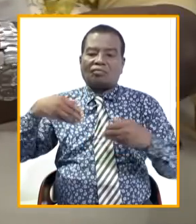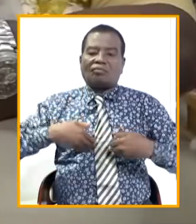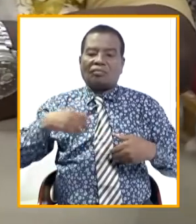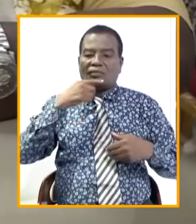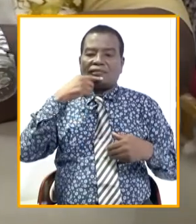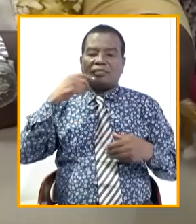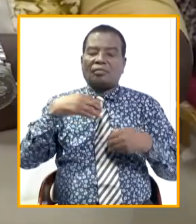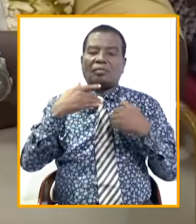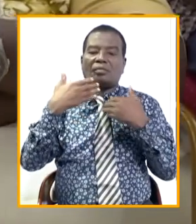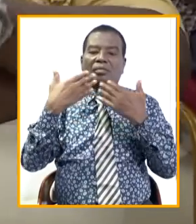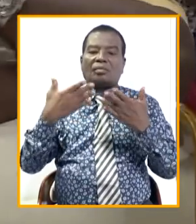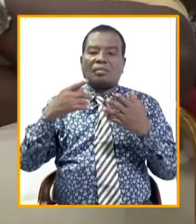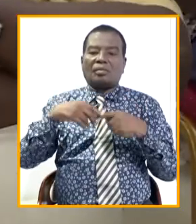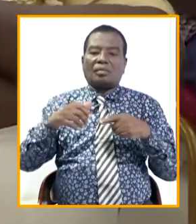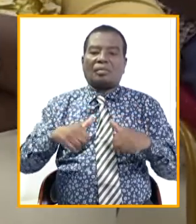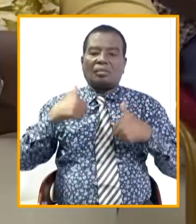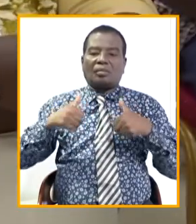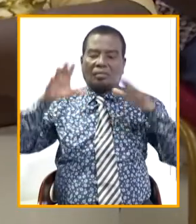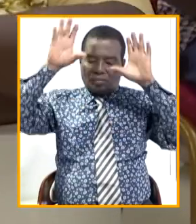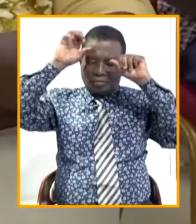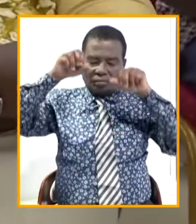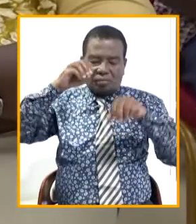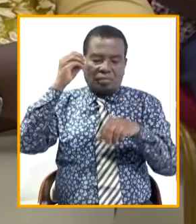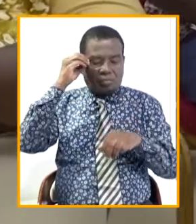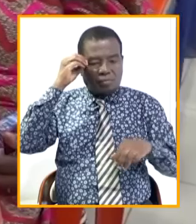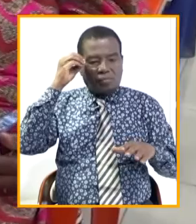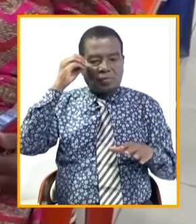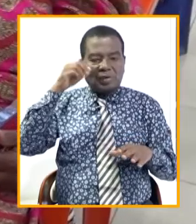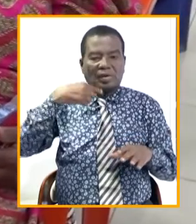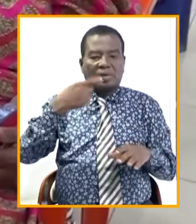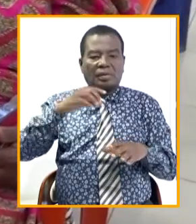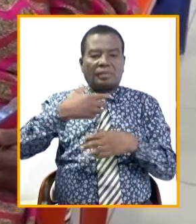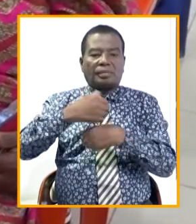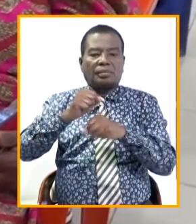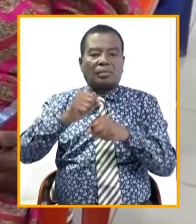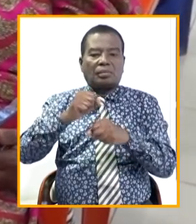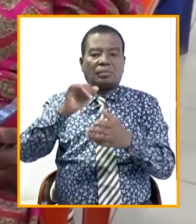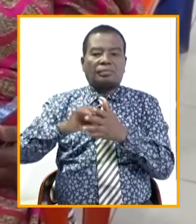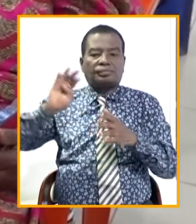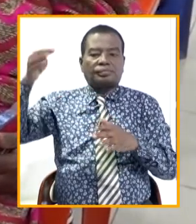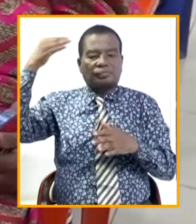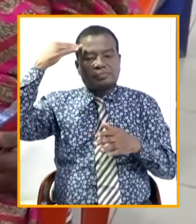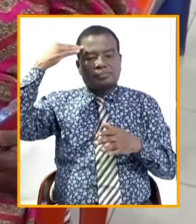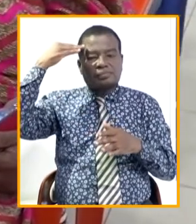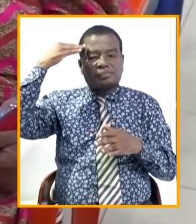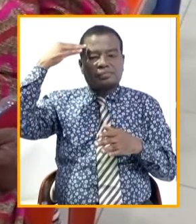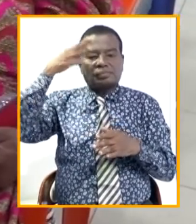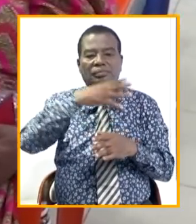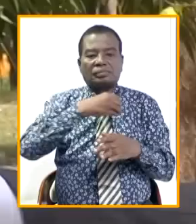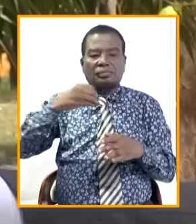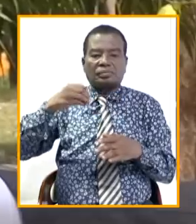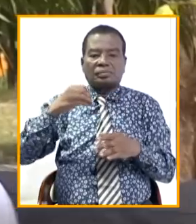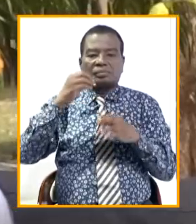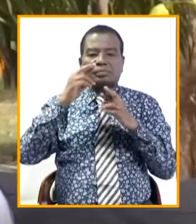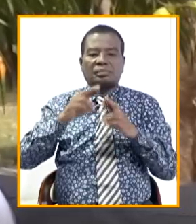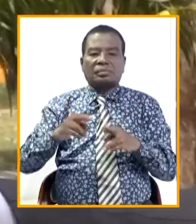Il faut dire un grand merci à son Excellence, le Président Alassane Ouattara, qui a créé ce ministère et qui